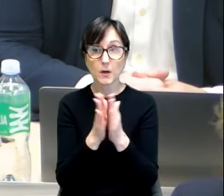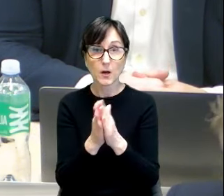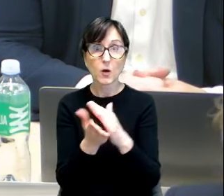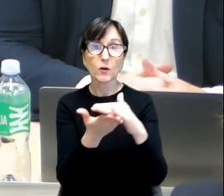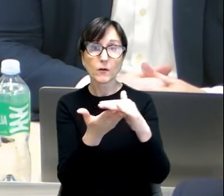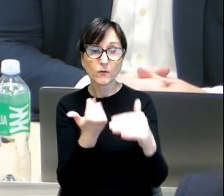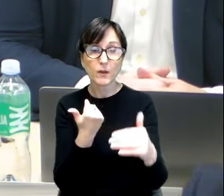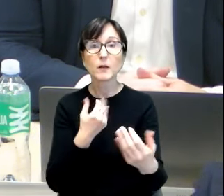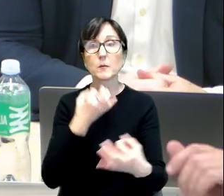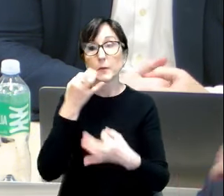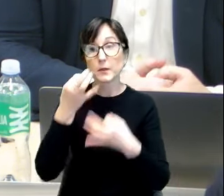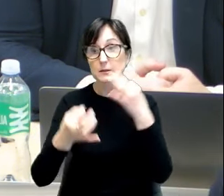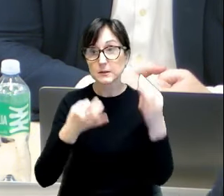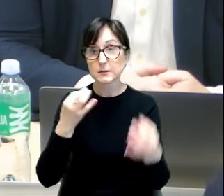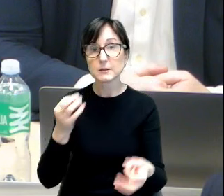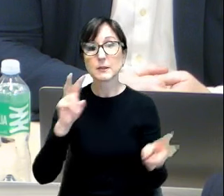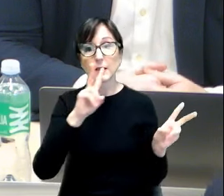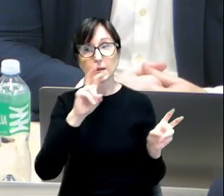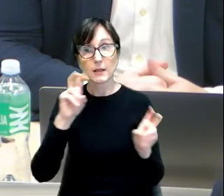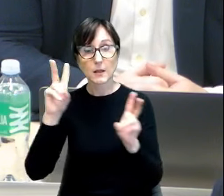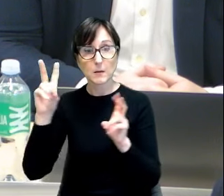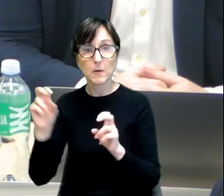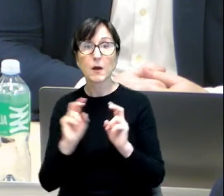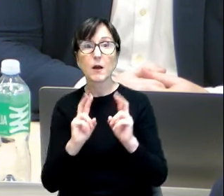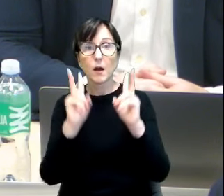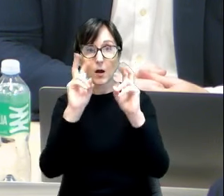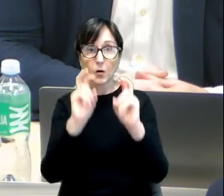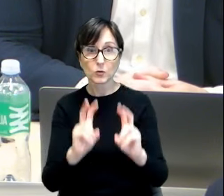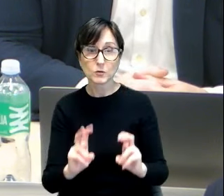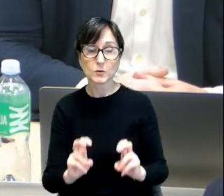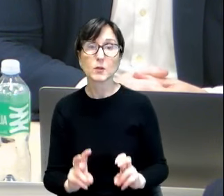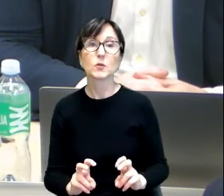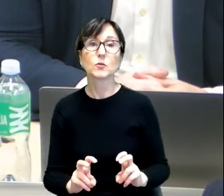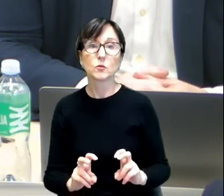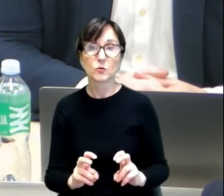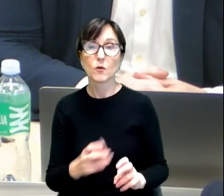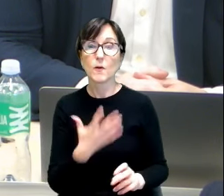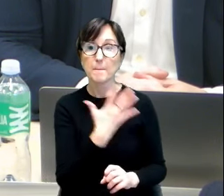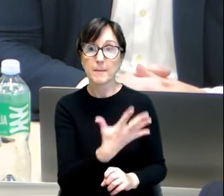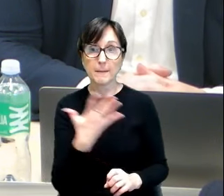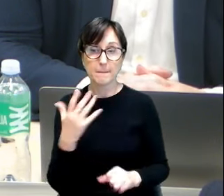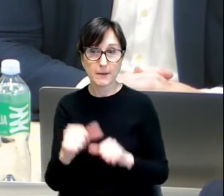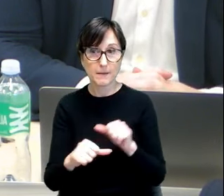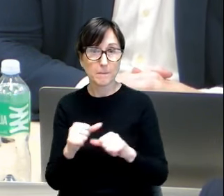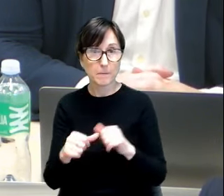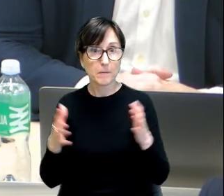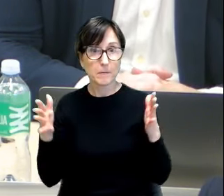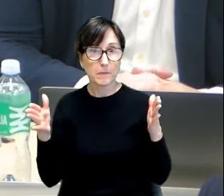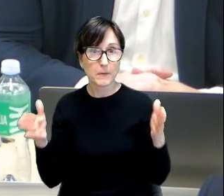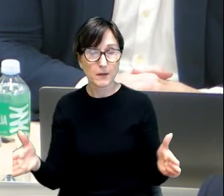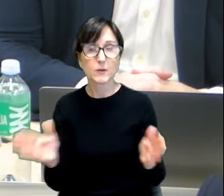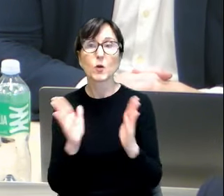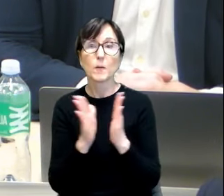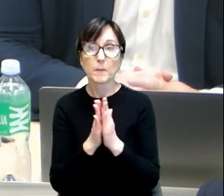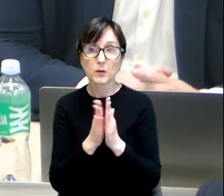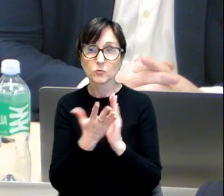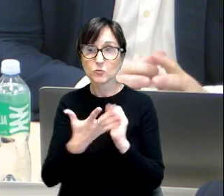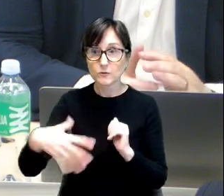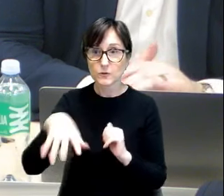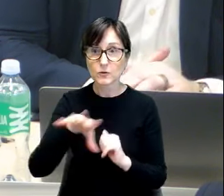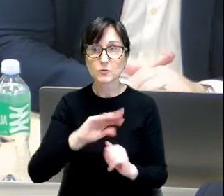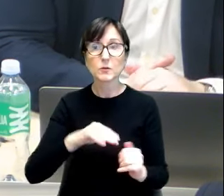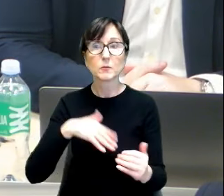temas kontrolės audito tarnybos darbui 25 metam tad labai labai kviečiu būti aktyviem šiemet